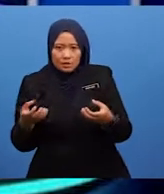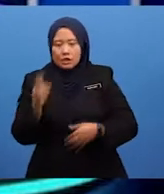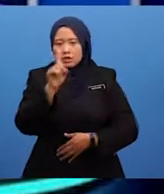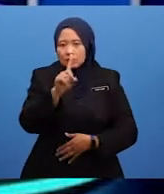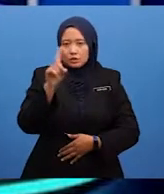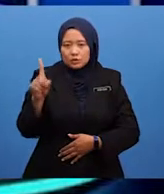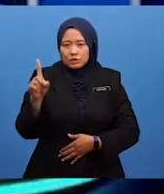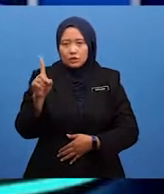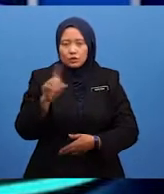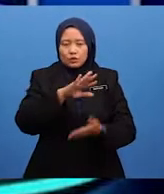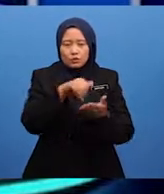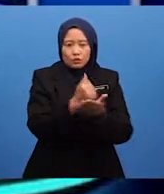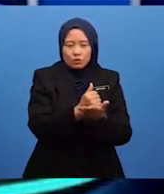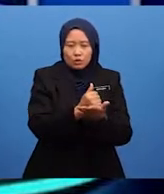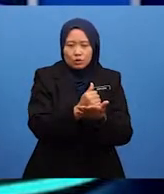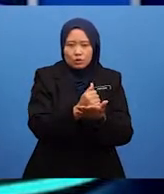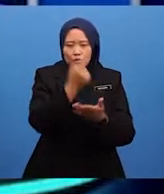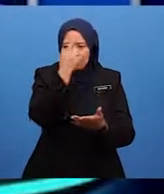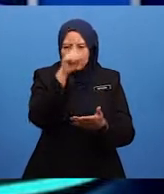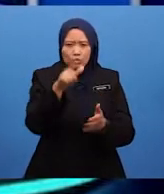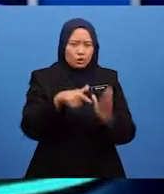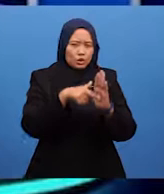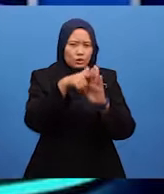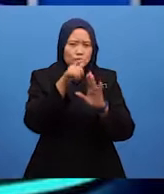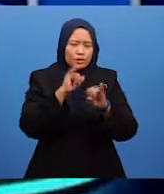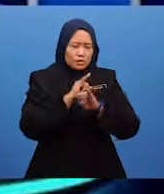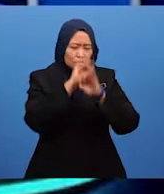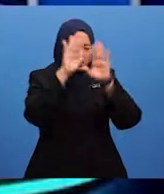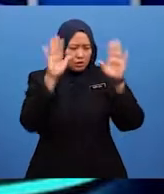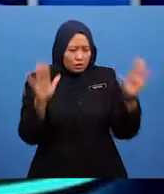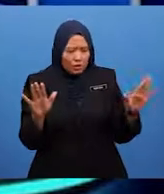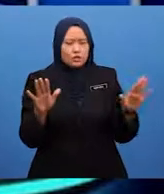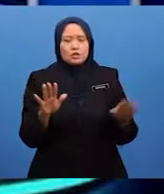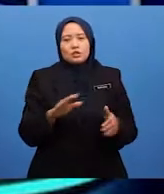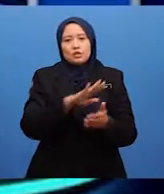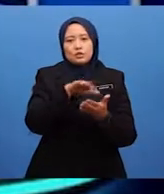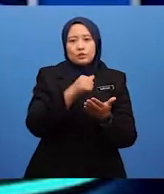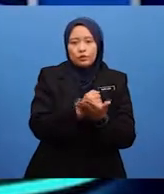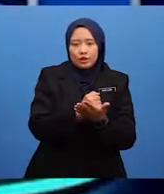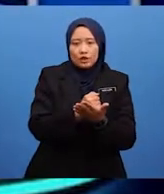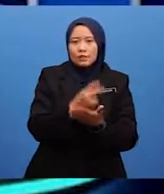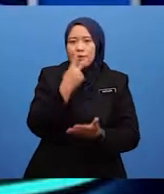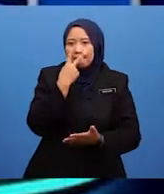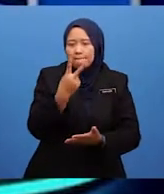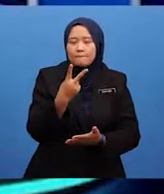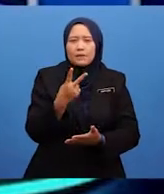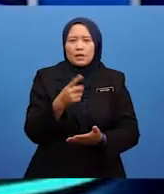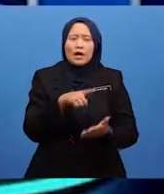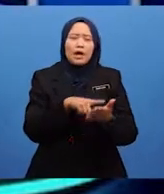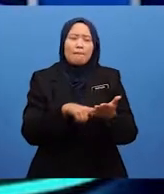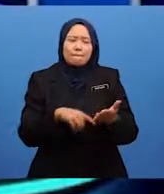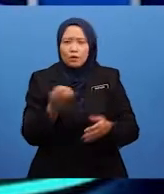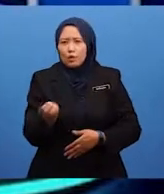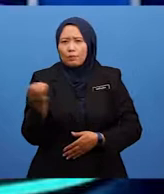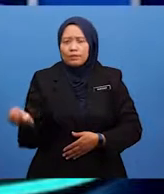jurang fotografi ada di masa yang menggabungkan oleh cengkeh Tayub lebih jelas lagi baca-baca dulu